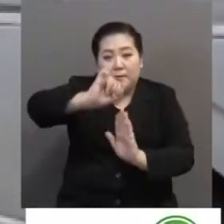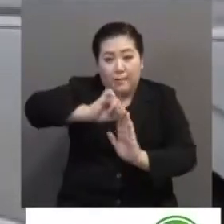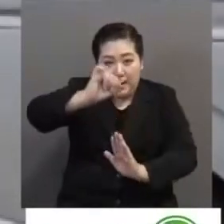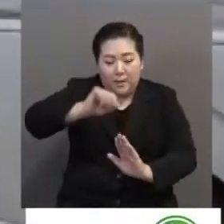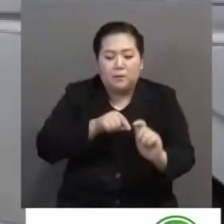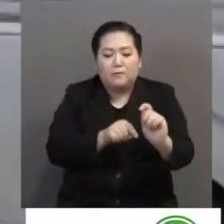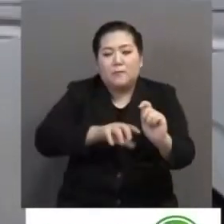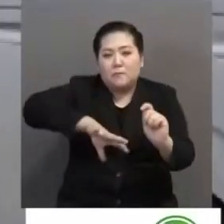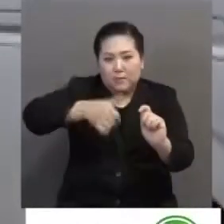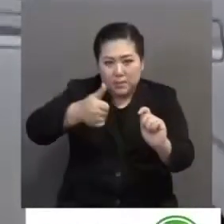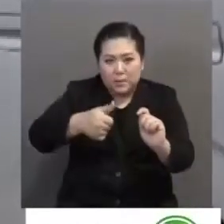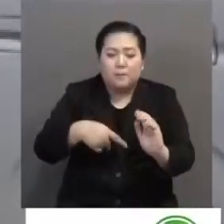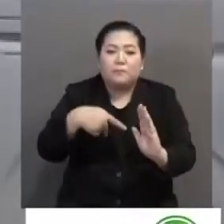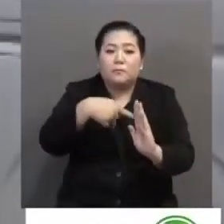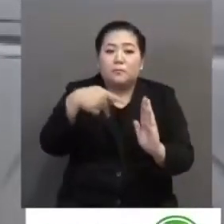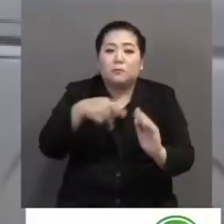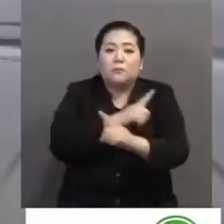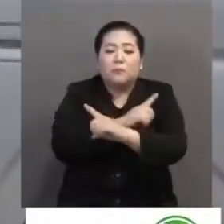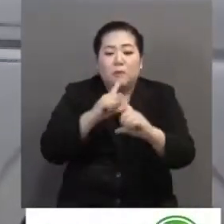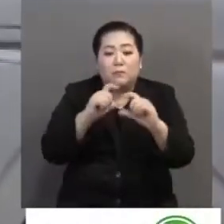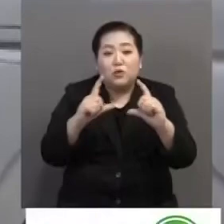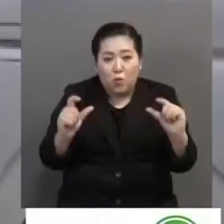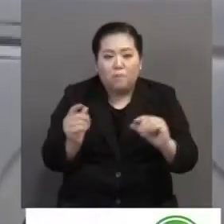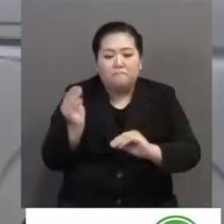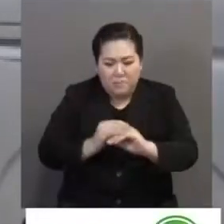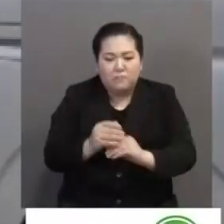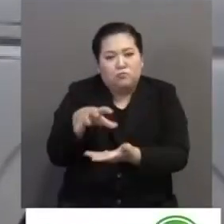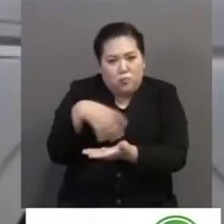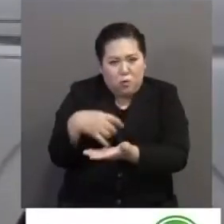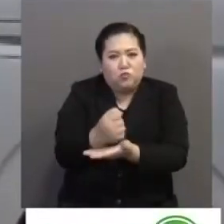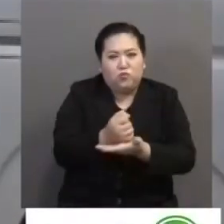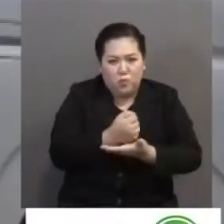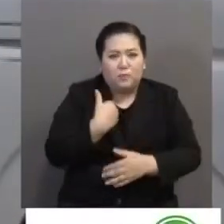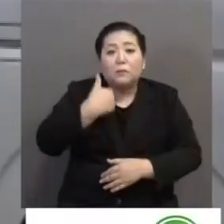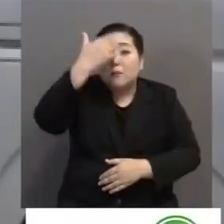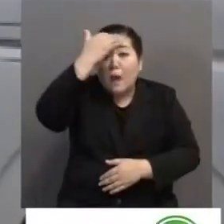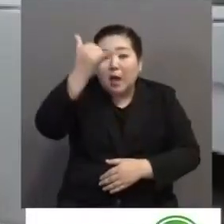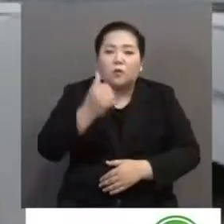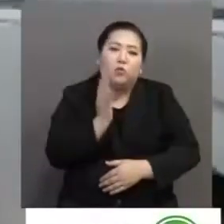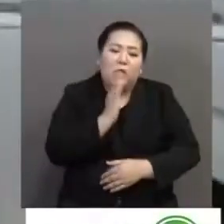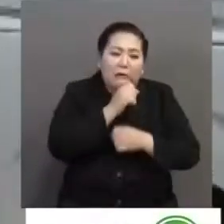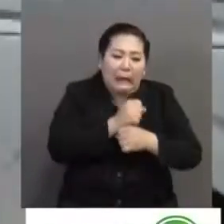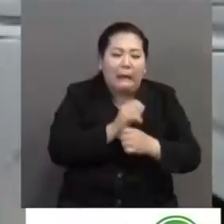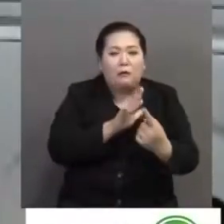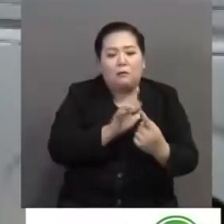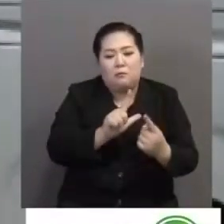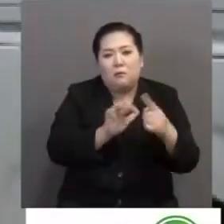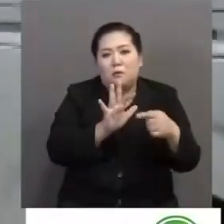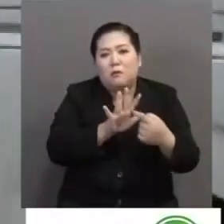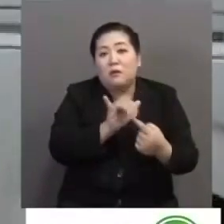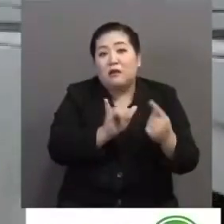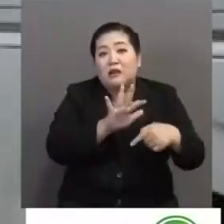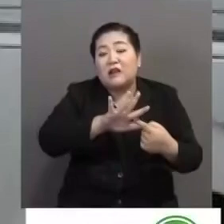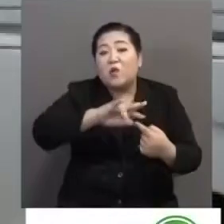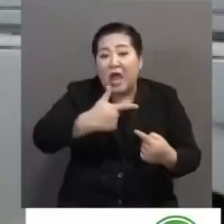ภอเมืองจังหวัดเพชรบูรณ์เข้าให้ปากคำเพิ่มเติมค่ะหลังจากที่ตกเป็นผู้เสียหายถูกนายเล่าย่างชาวเขาเผ่าม้งที่อ้าง